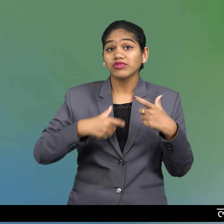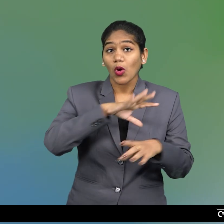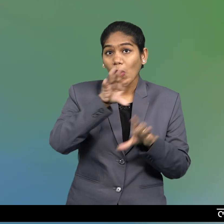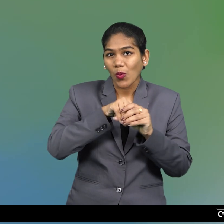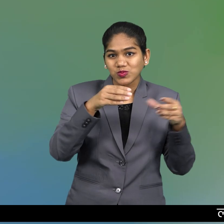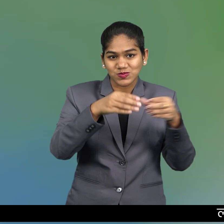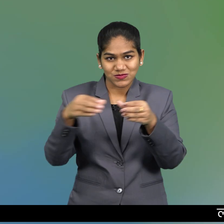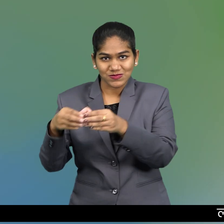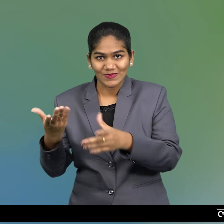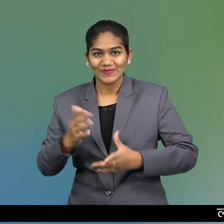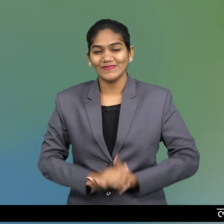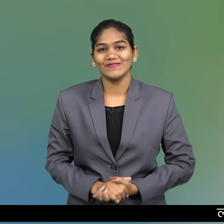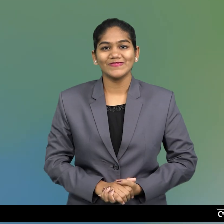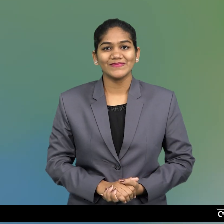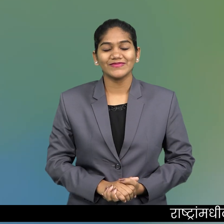लष्करी युती,